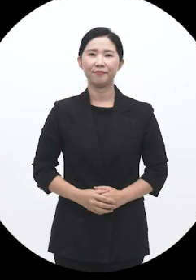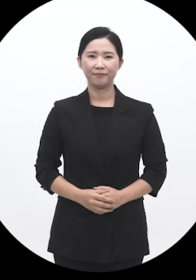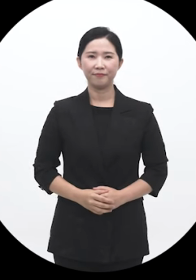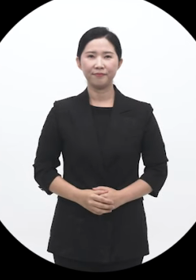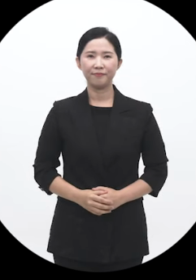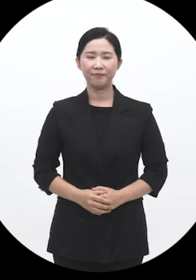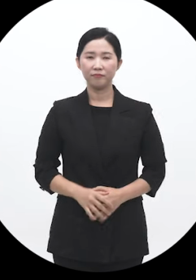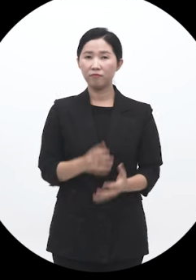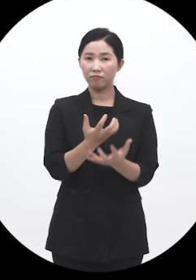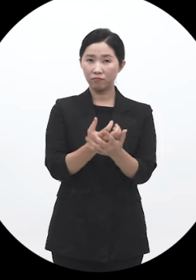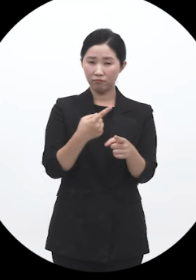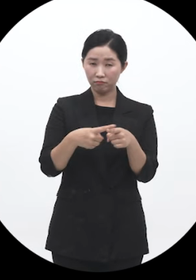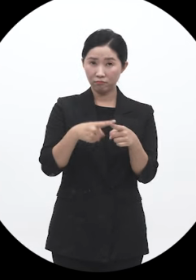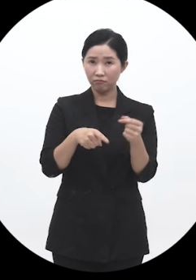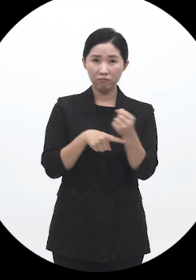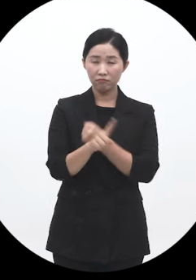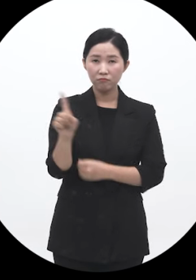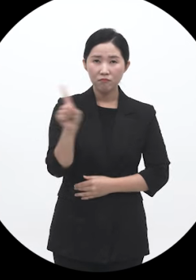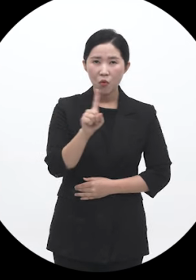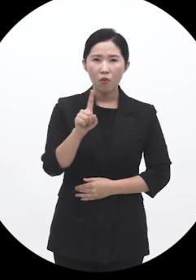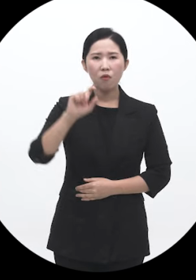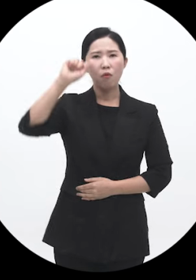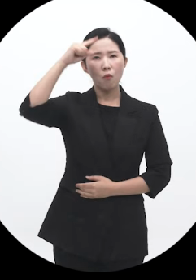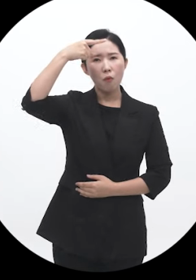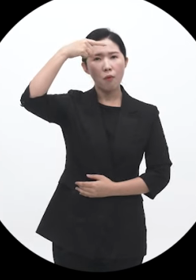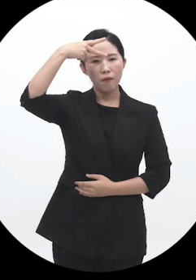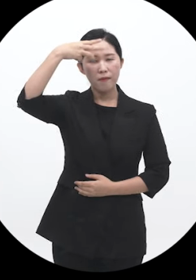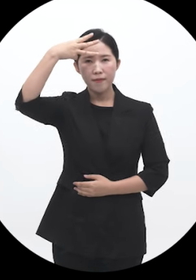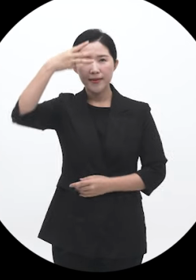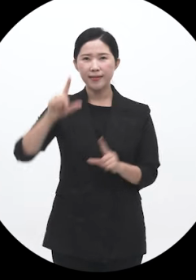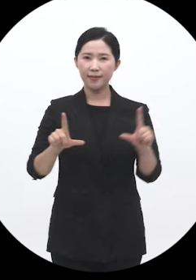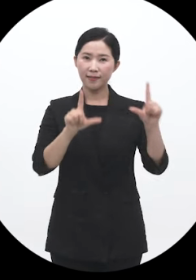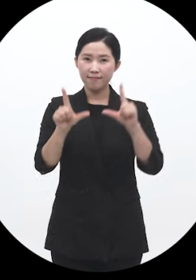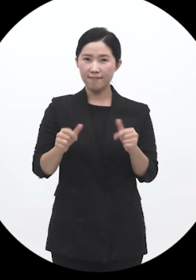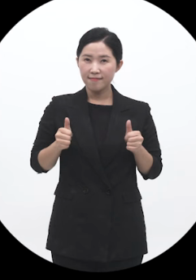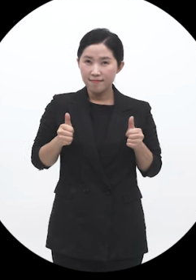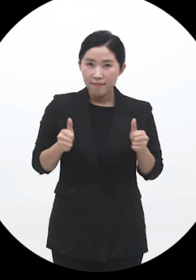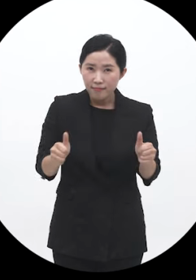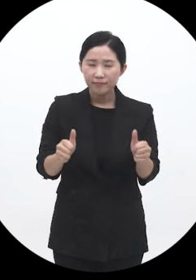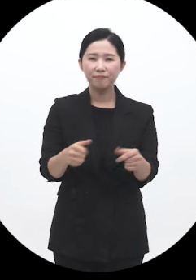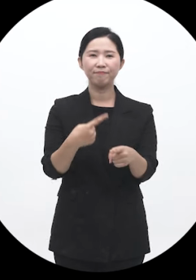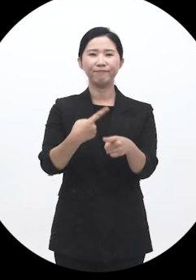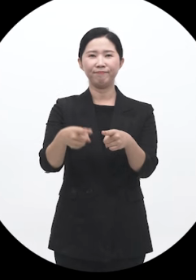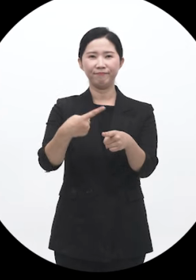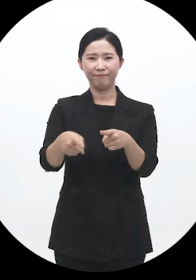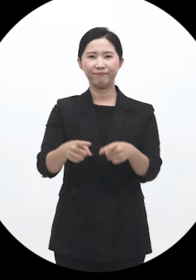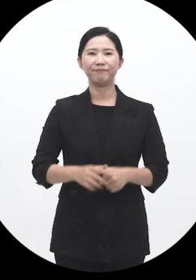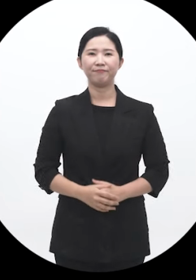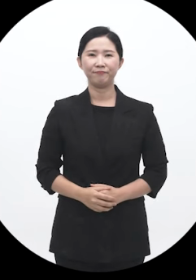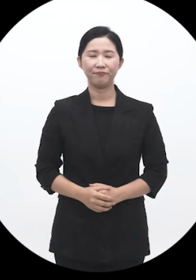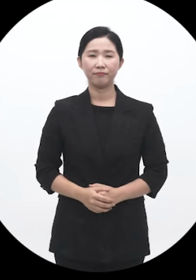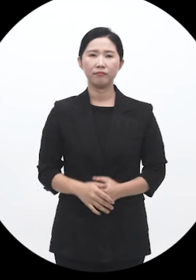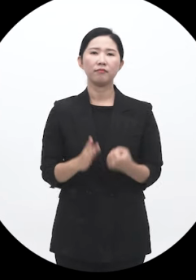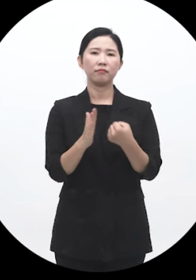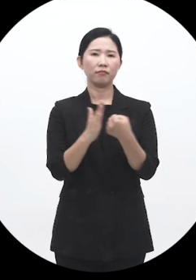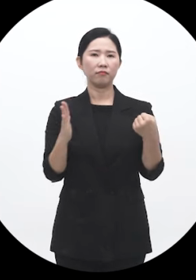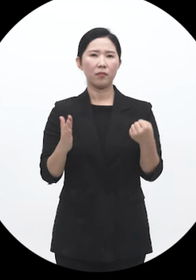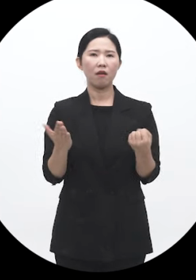종합 전형은 취지가 3년의 충실한 고교 생활을 평가하는 전형입니다.